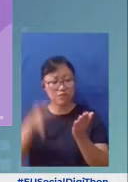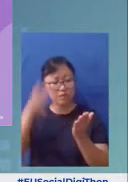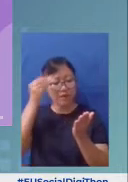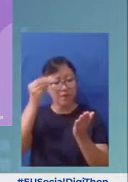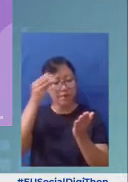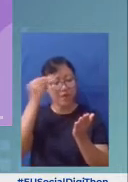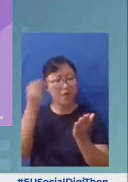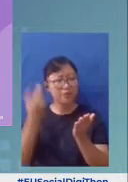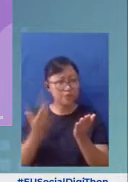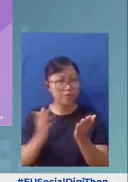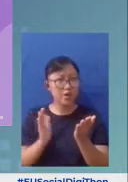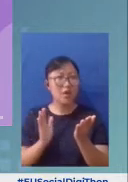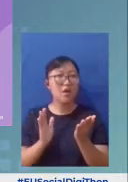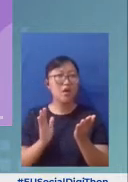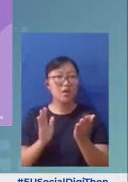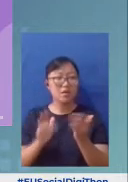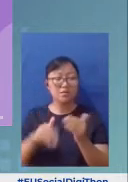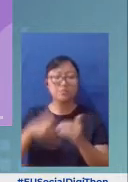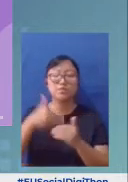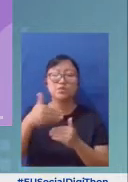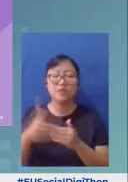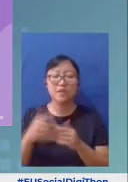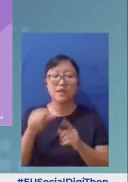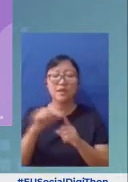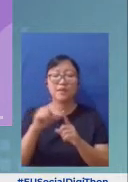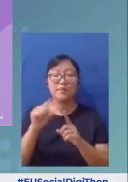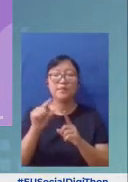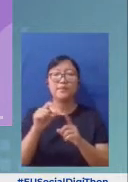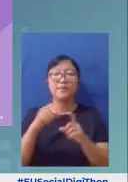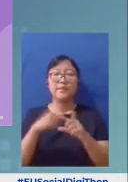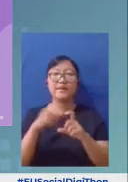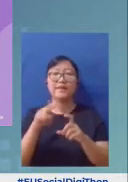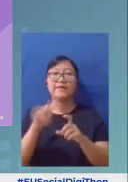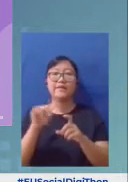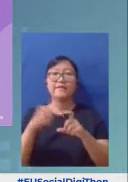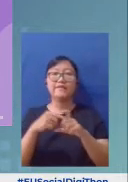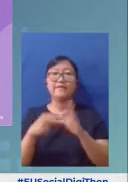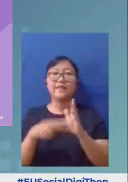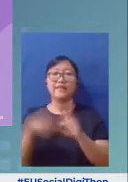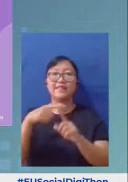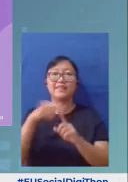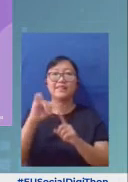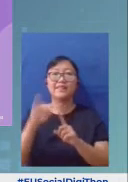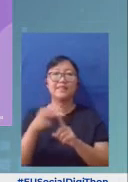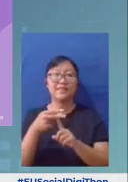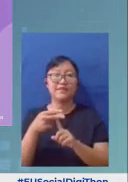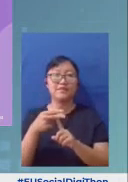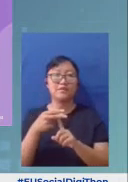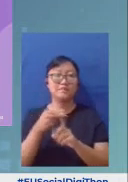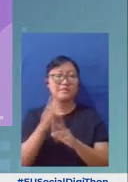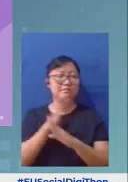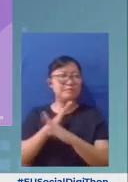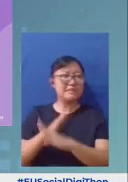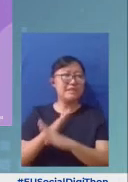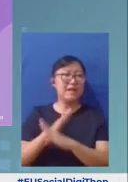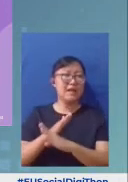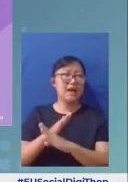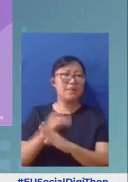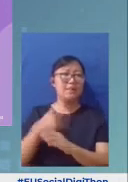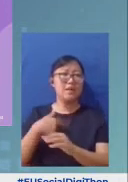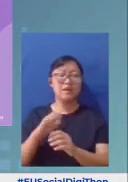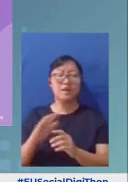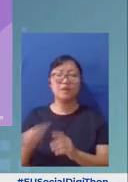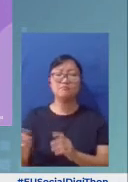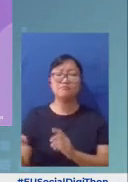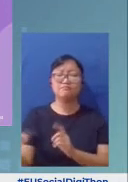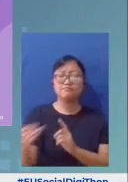kemudian melakukan tindak preventif alias pencegahan supaya kita tidak sampai mengalami cyberbullying ataupun